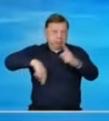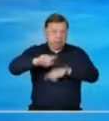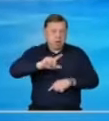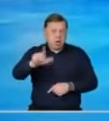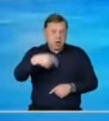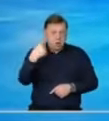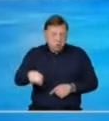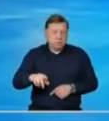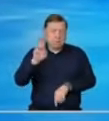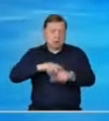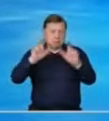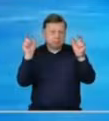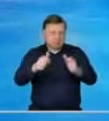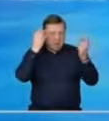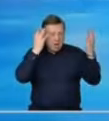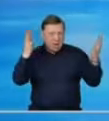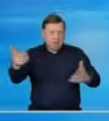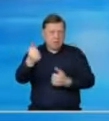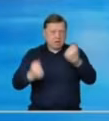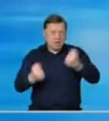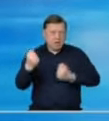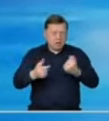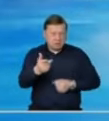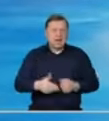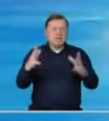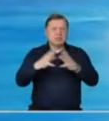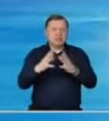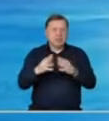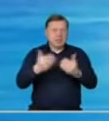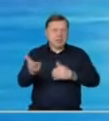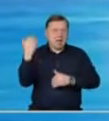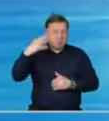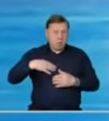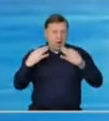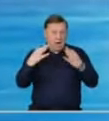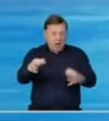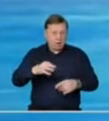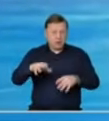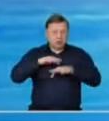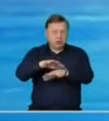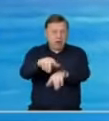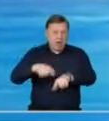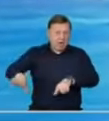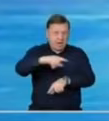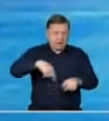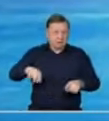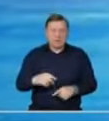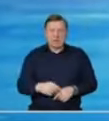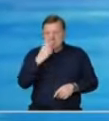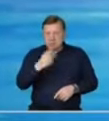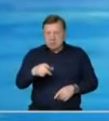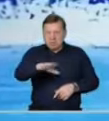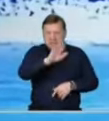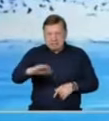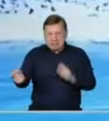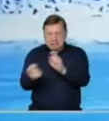Bugu. Policja znalazła lekkomyślnego kierowcę, który 10 dni temu w Wyszkowie na Mazowszu wjechał autem na skutą lodem rzekę. Na zdjęciach widać, że tuż obok bawiły się